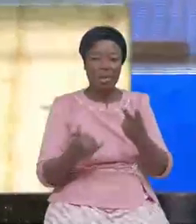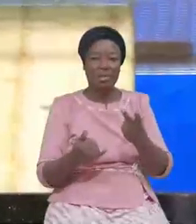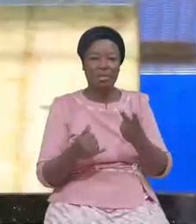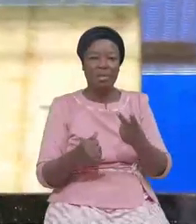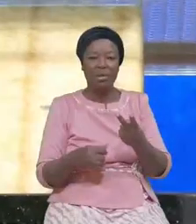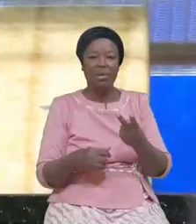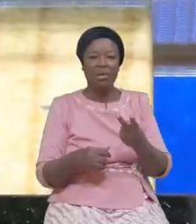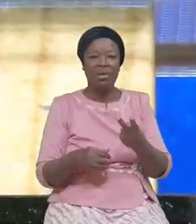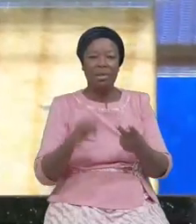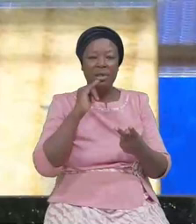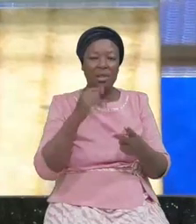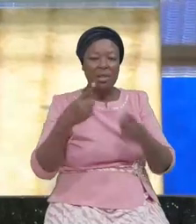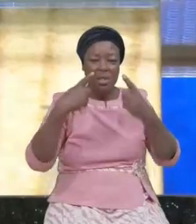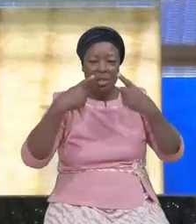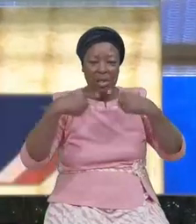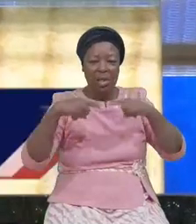c'est de déclarer